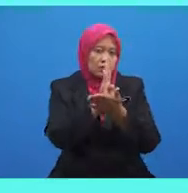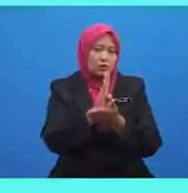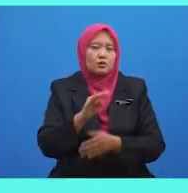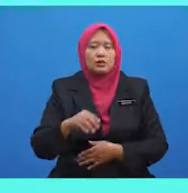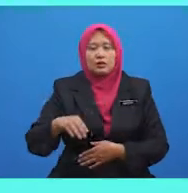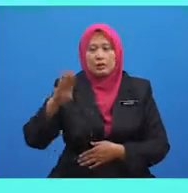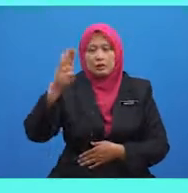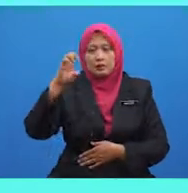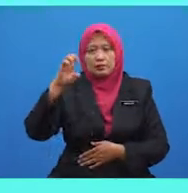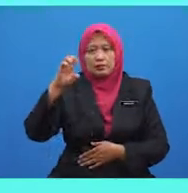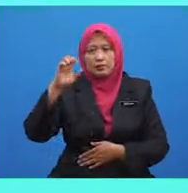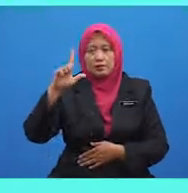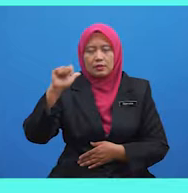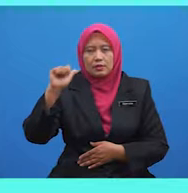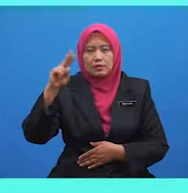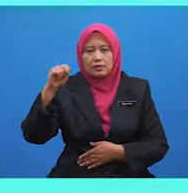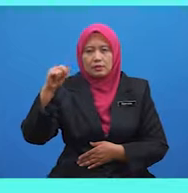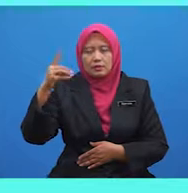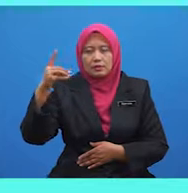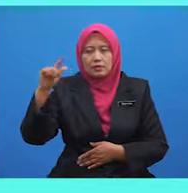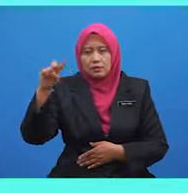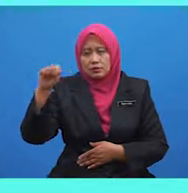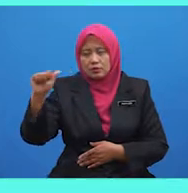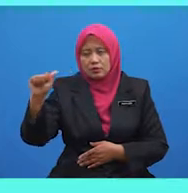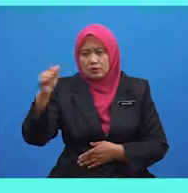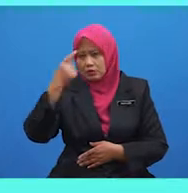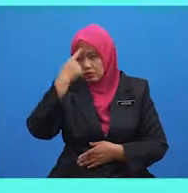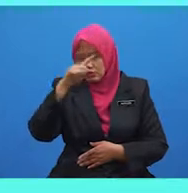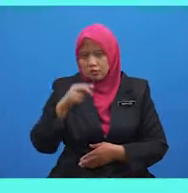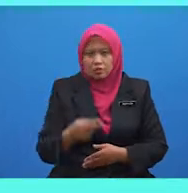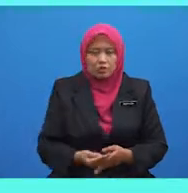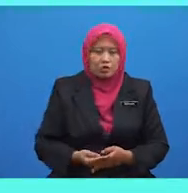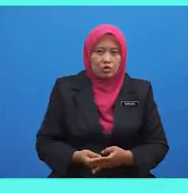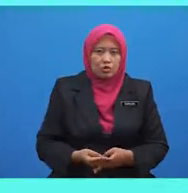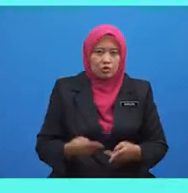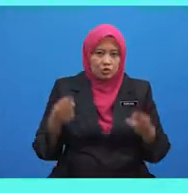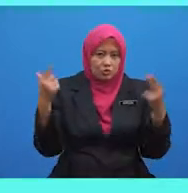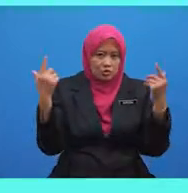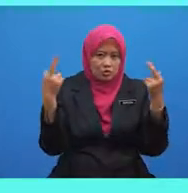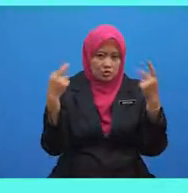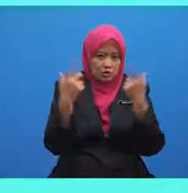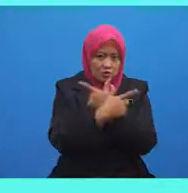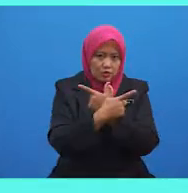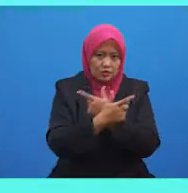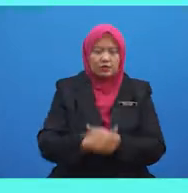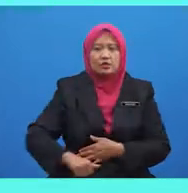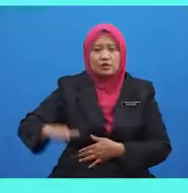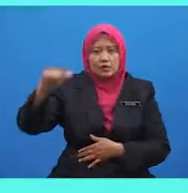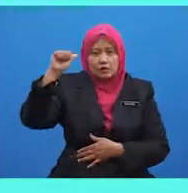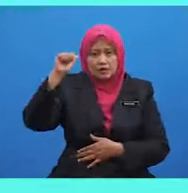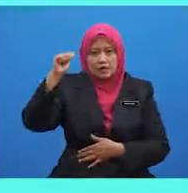Portugis dan menguasai Melaka pada tahun 1641. Manakala Aceh pula